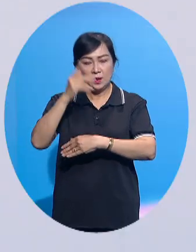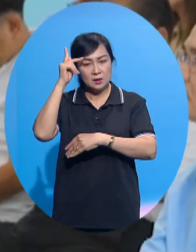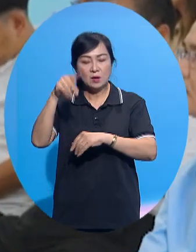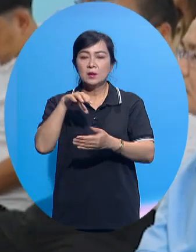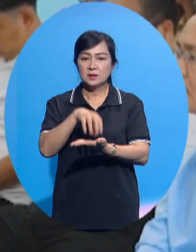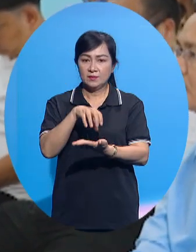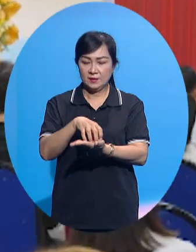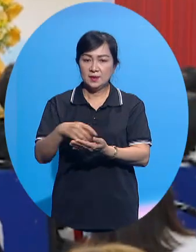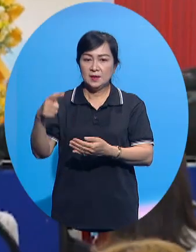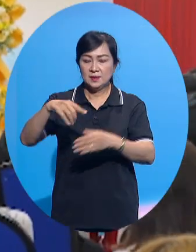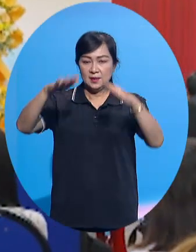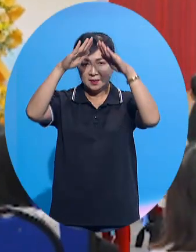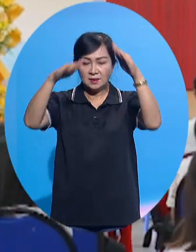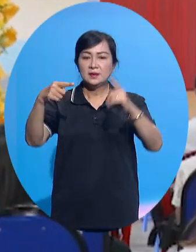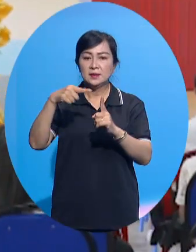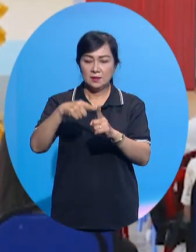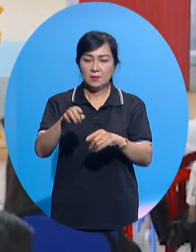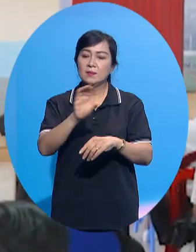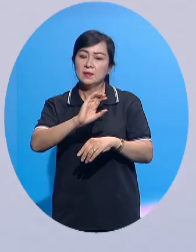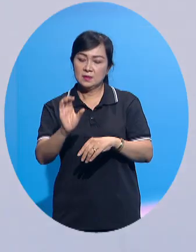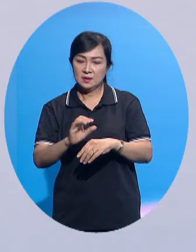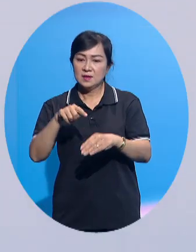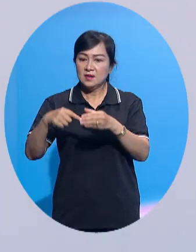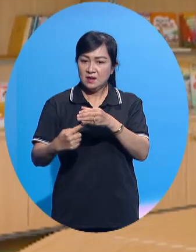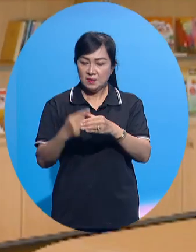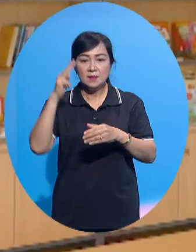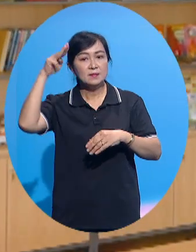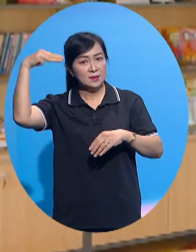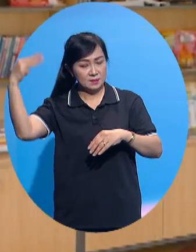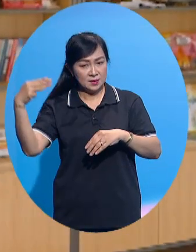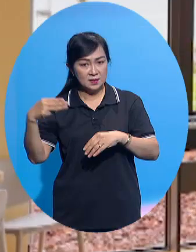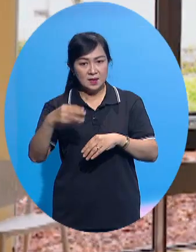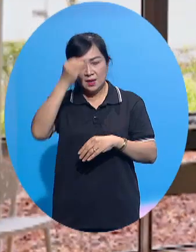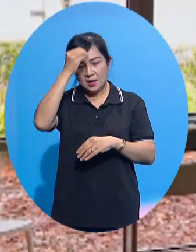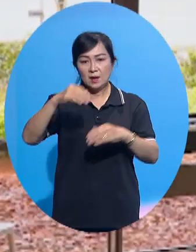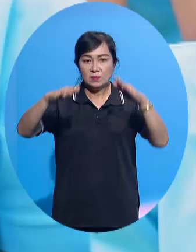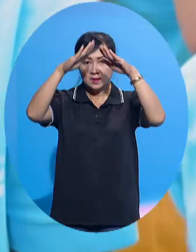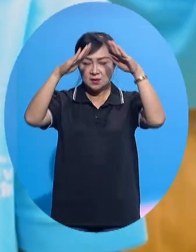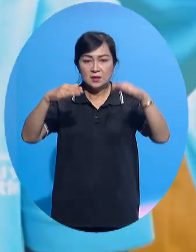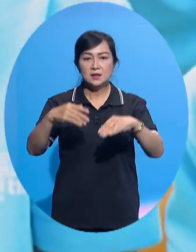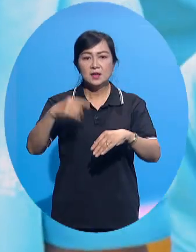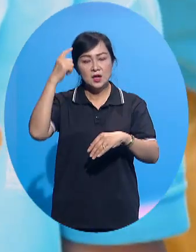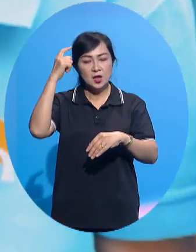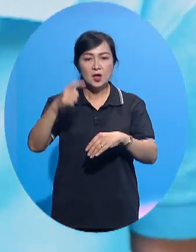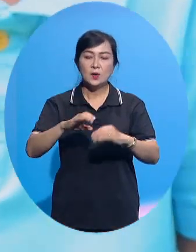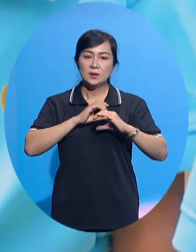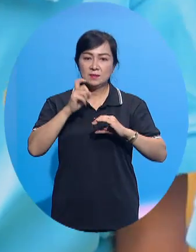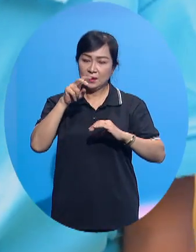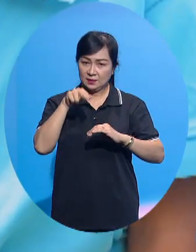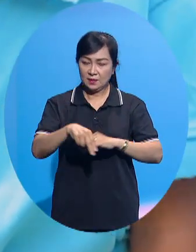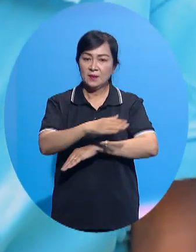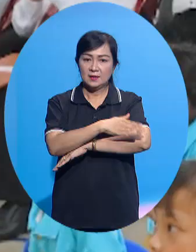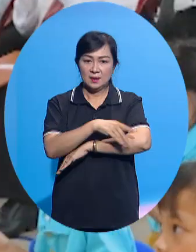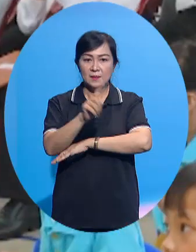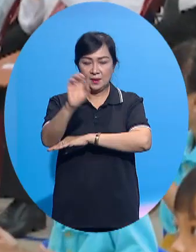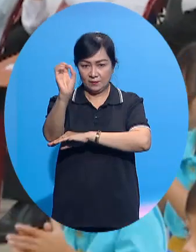tại địa phương được đến trường tiếp con chữ ưm mầm ước mơ các em Theo học tại trường tiểu học hiểu về trái tim Đắc Nông sẽ được tài